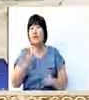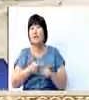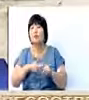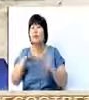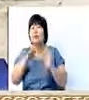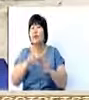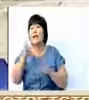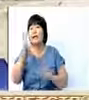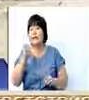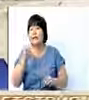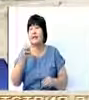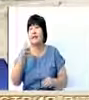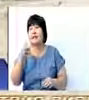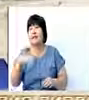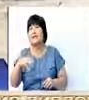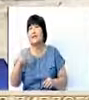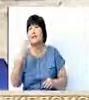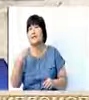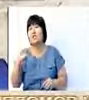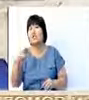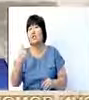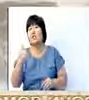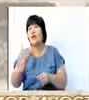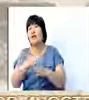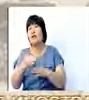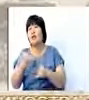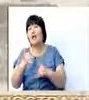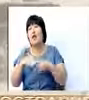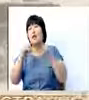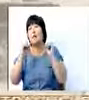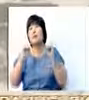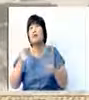334 часа отводятся на практическое вождение.